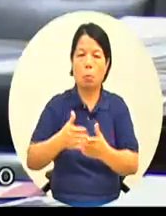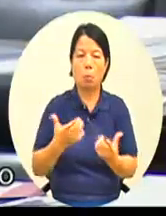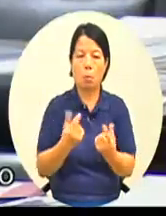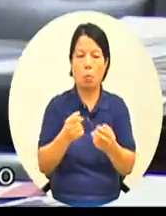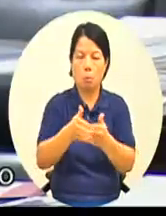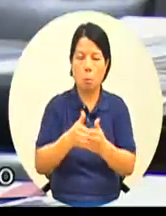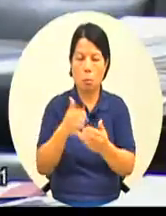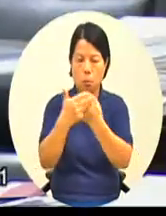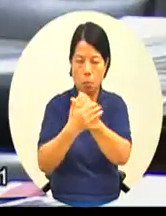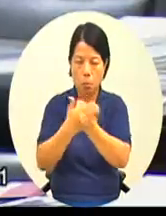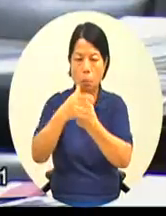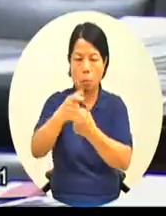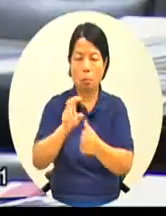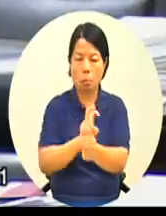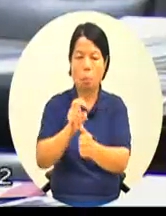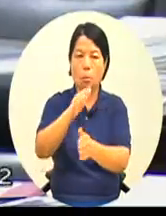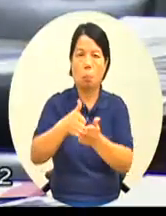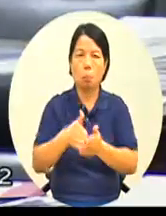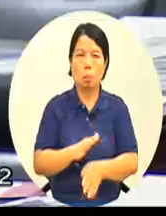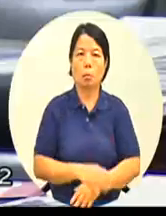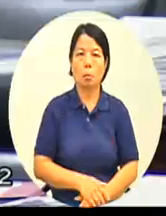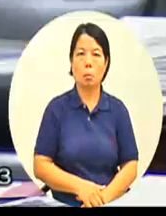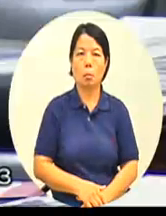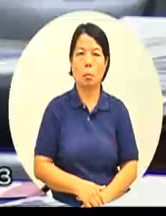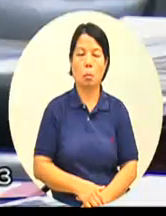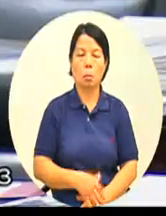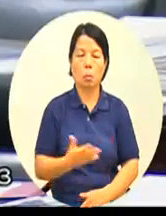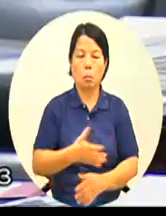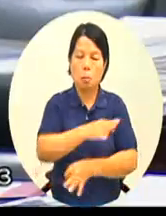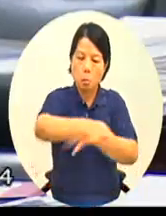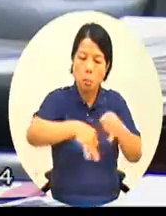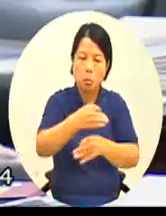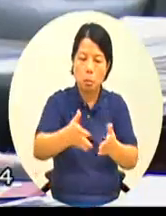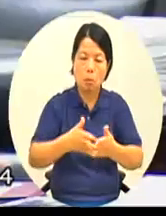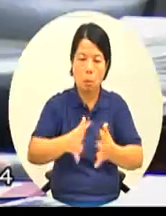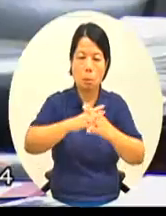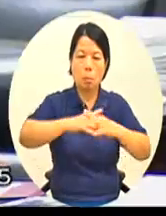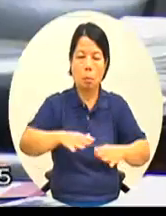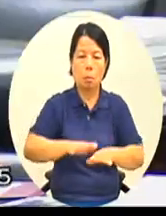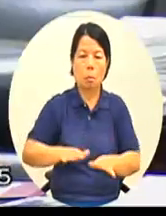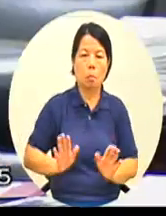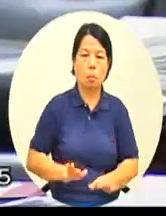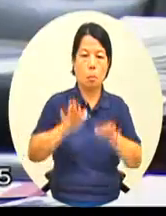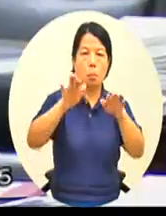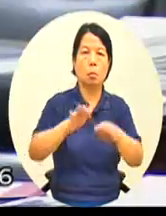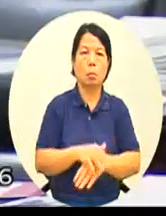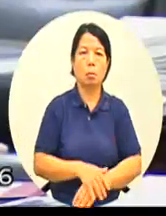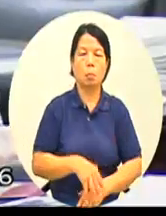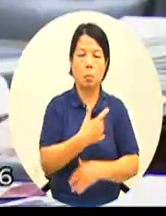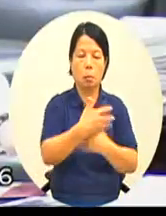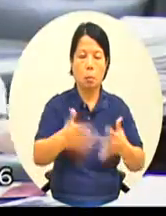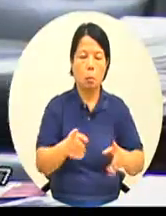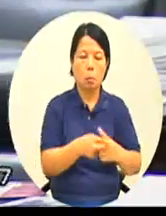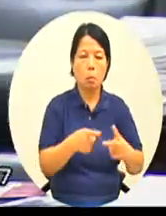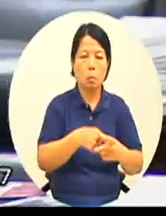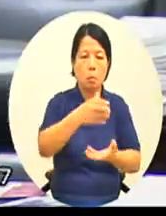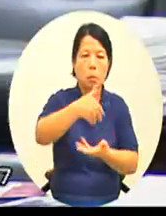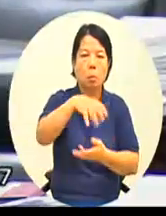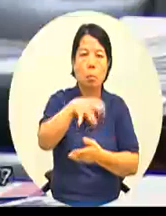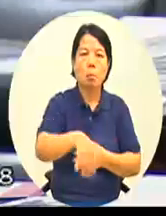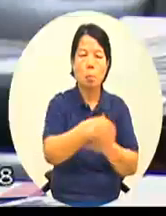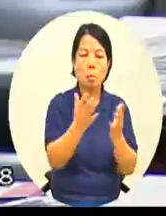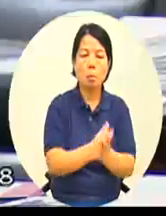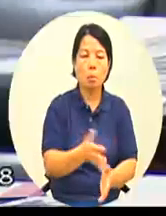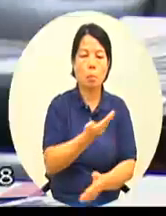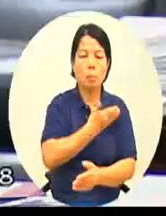业也一定要照顾。”让我们的经济能够更稳定。啊，不然现在做的小型的餐饮业，他们都做不下去啊，小